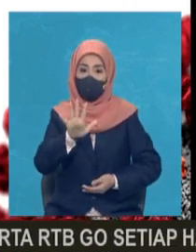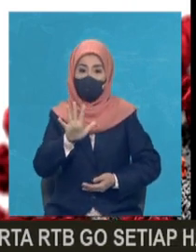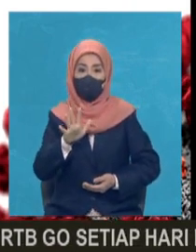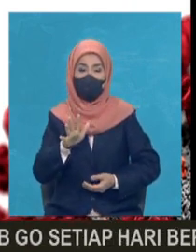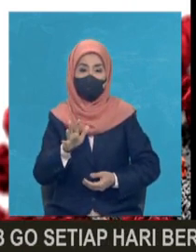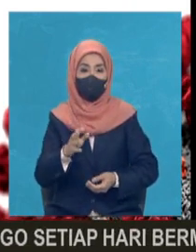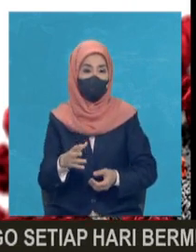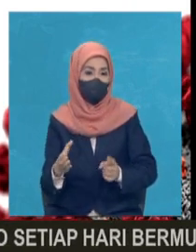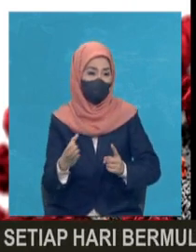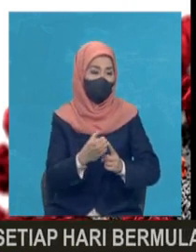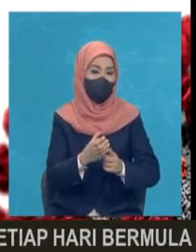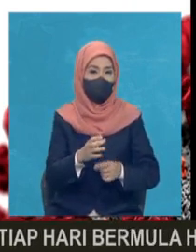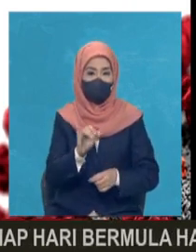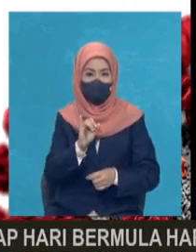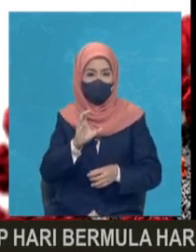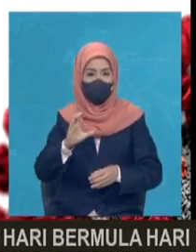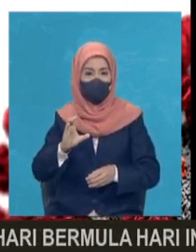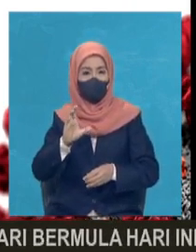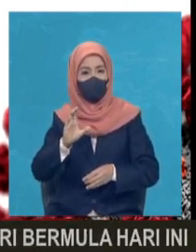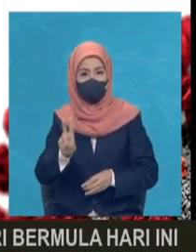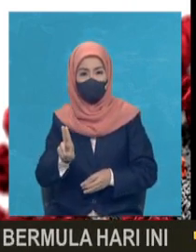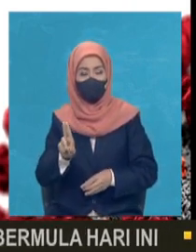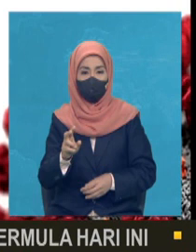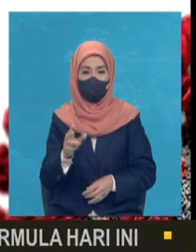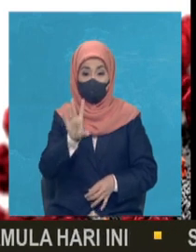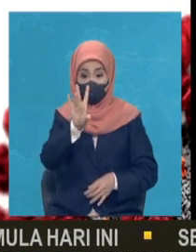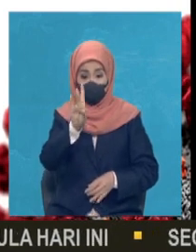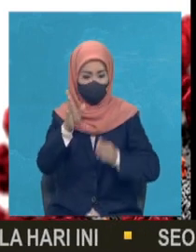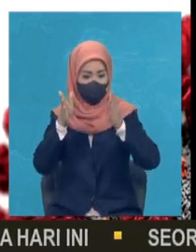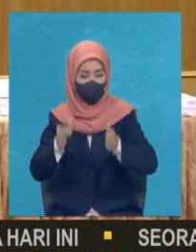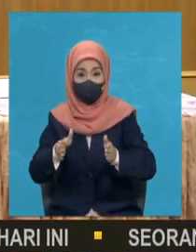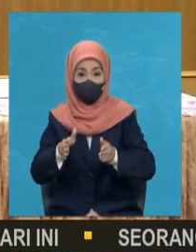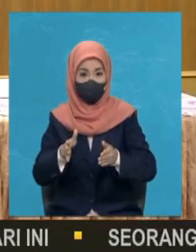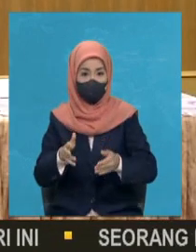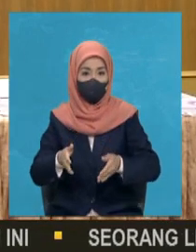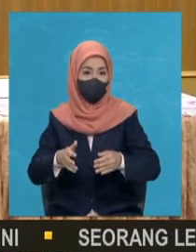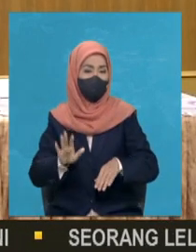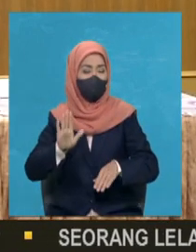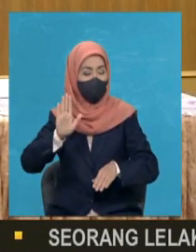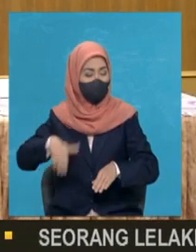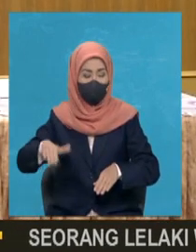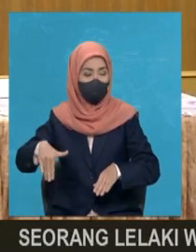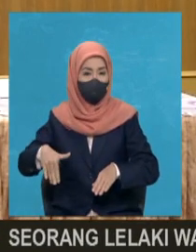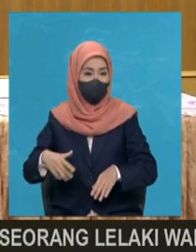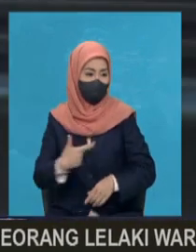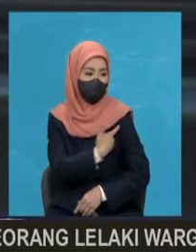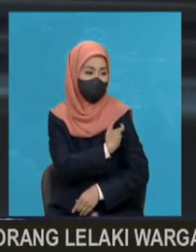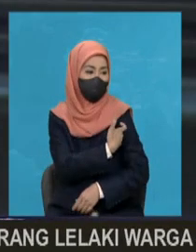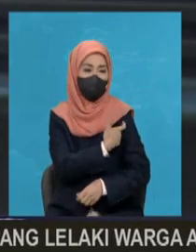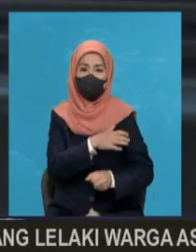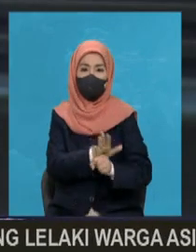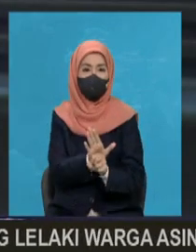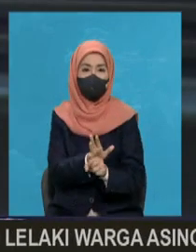pemantauan rapi di pusat pengasingan kebangsaan ke-77 kesini belum mendapatkan suntikan beximco mukhlas atau